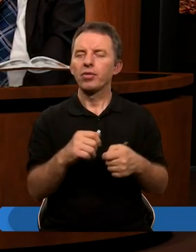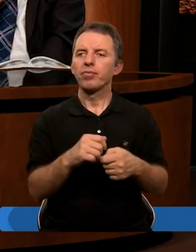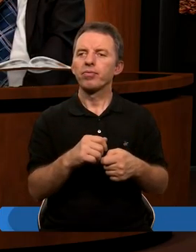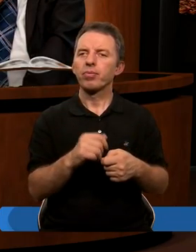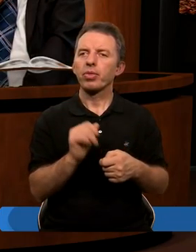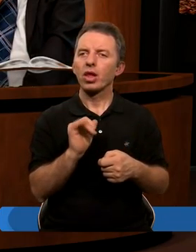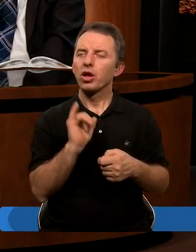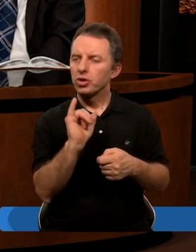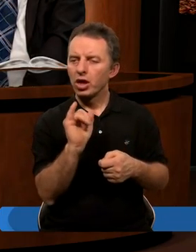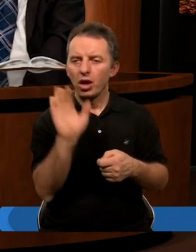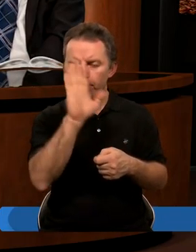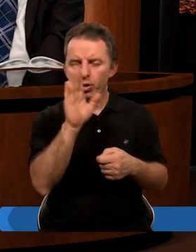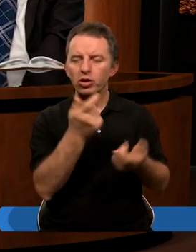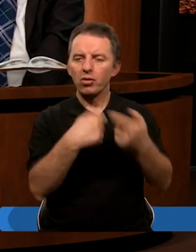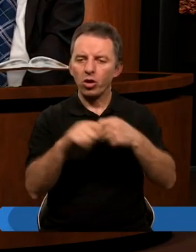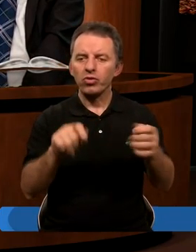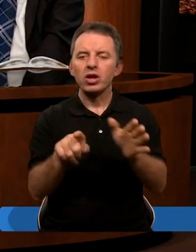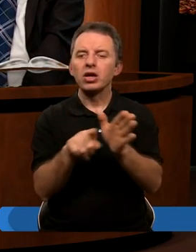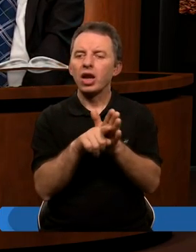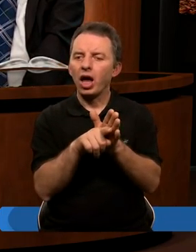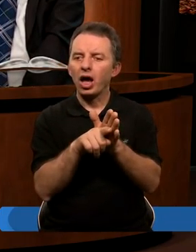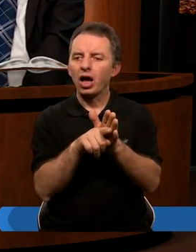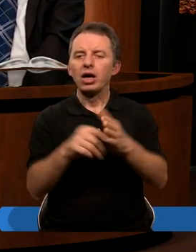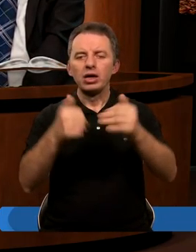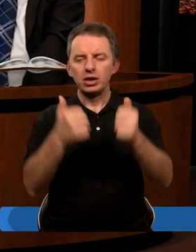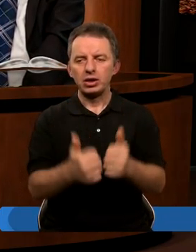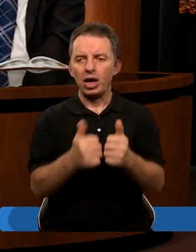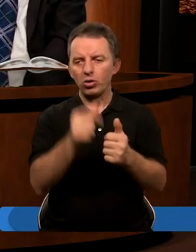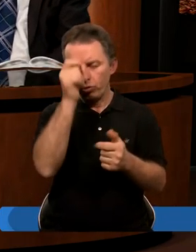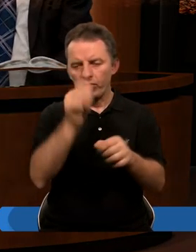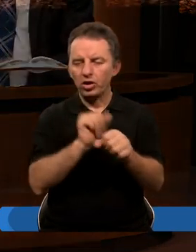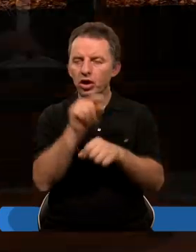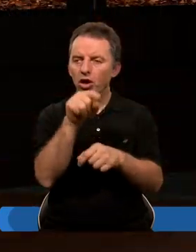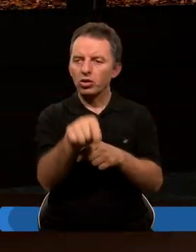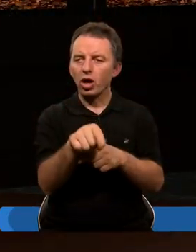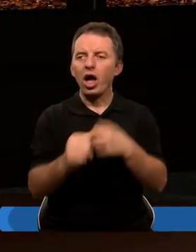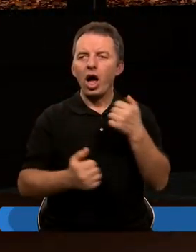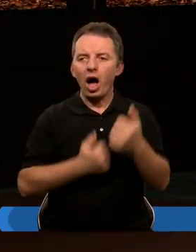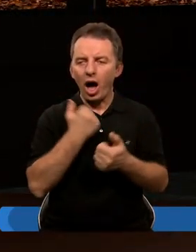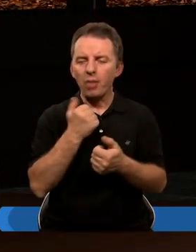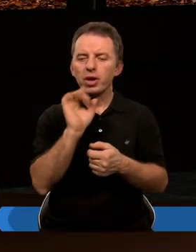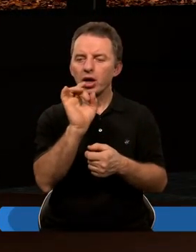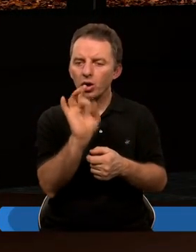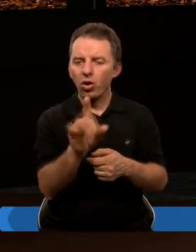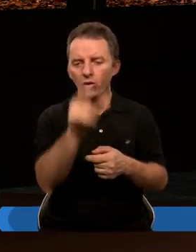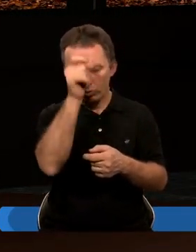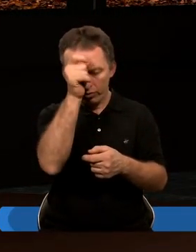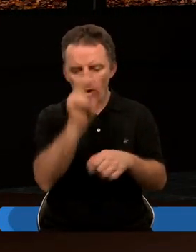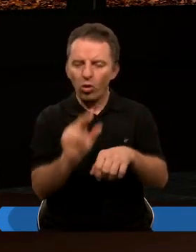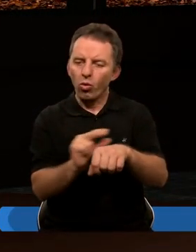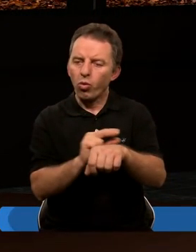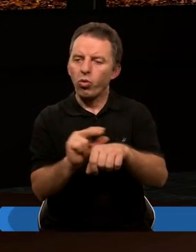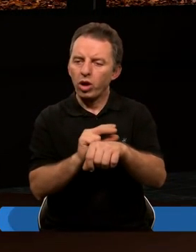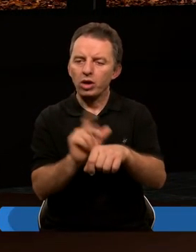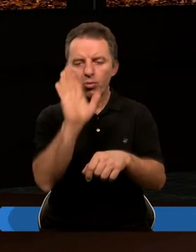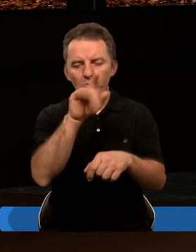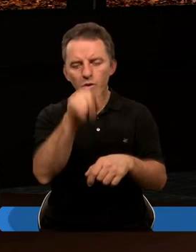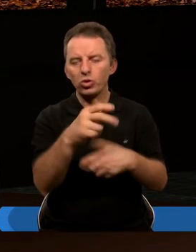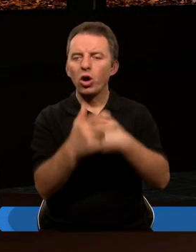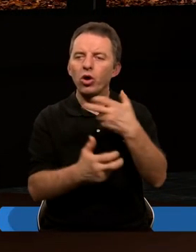I Bożym rozwiązaniem dla stanu człowieka jest to, żeby go po prostu uleczyć. Bóg to robi.